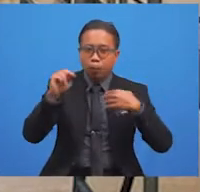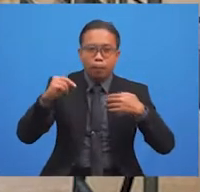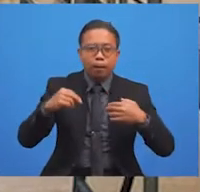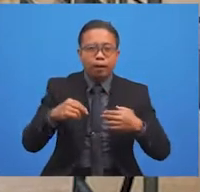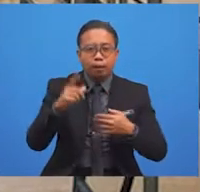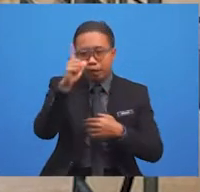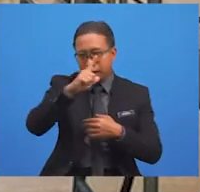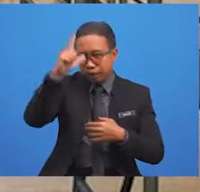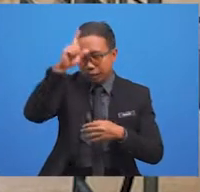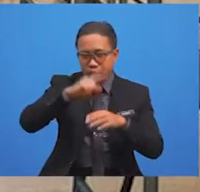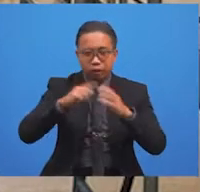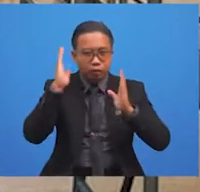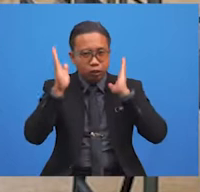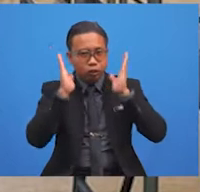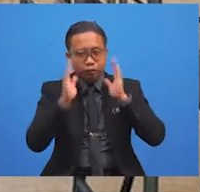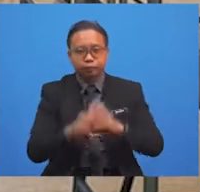Malaysia.